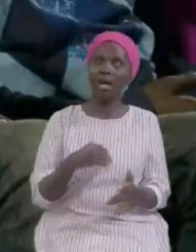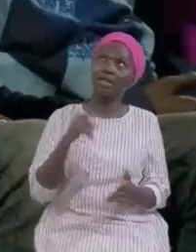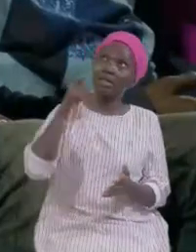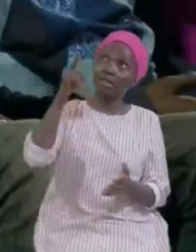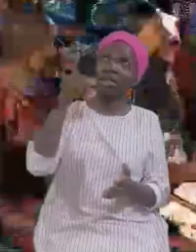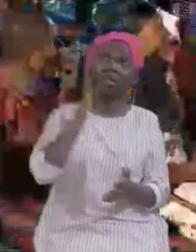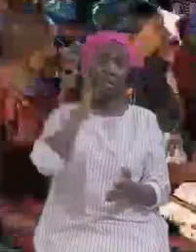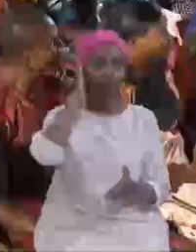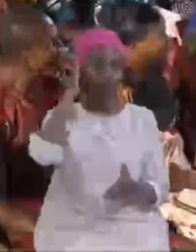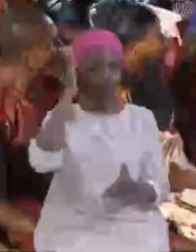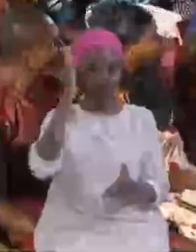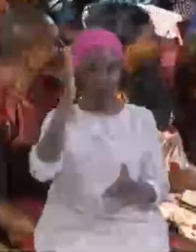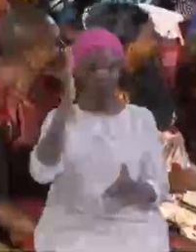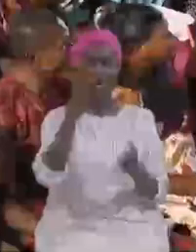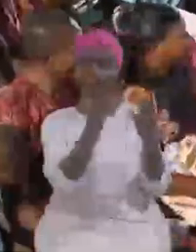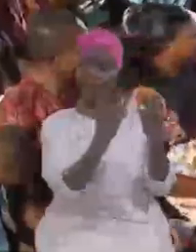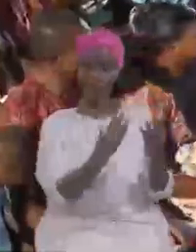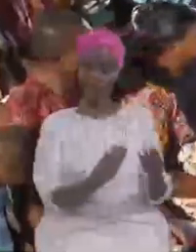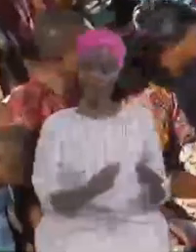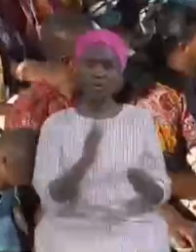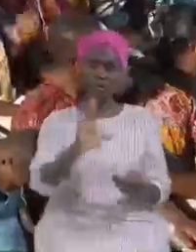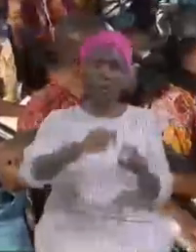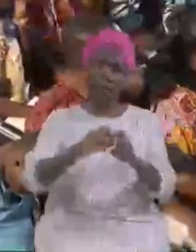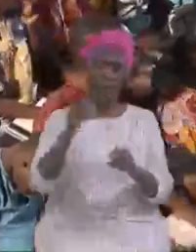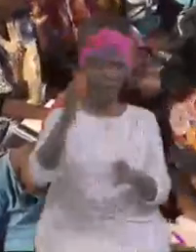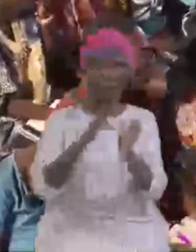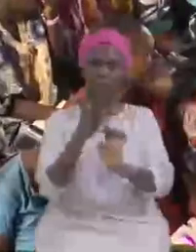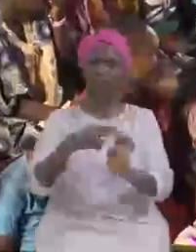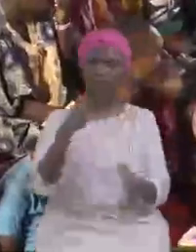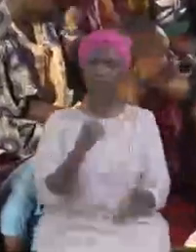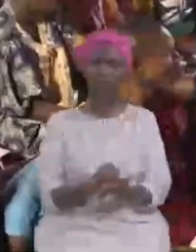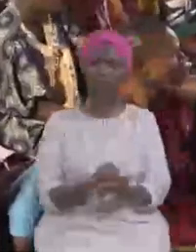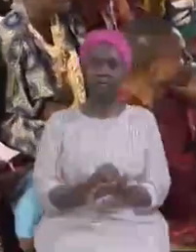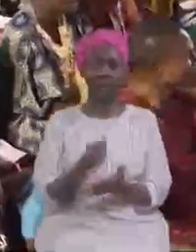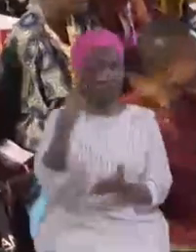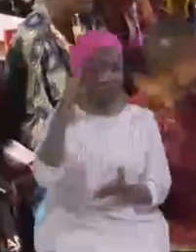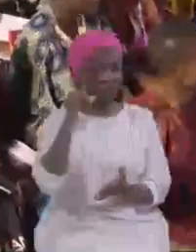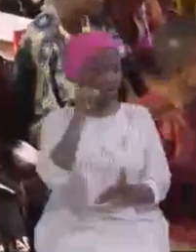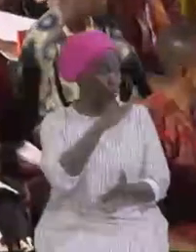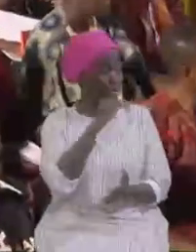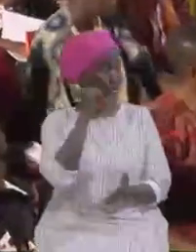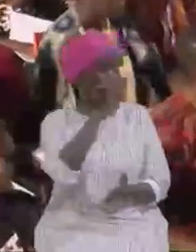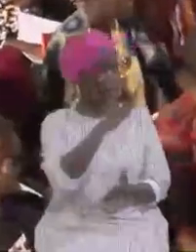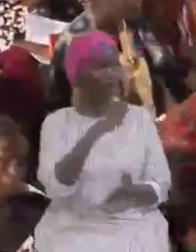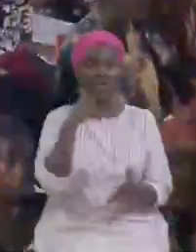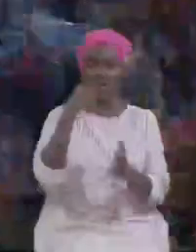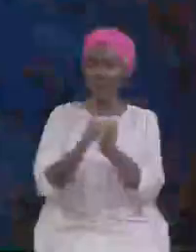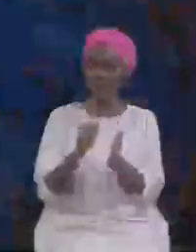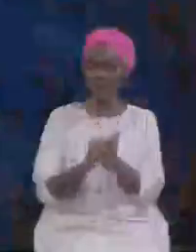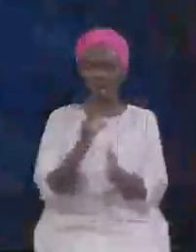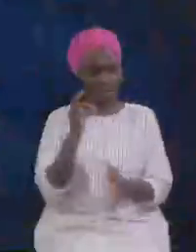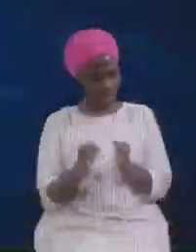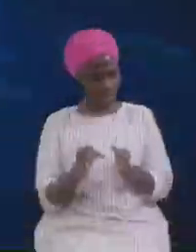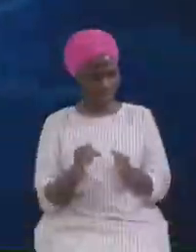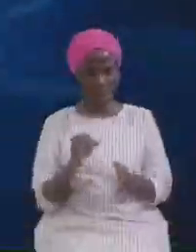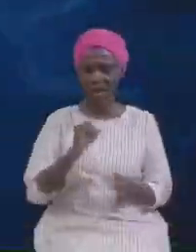Et il réglera tes problèmes. Car elle disait, si